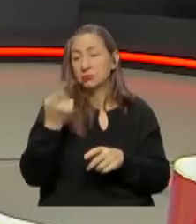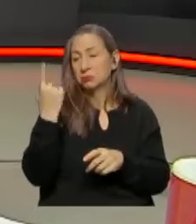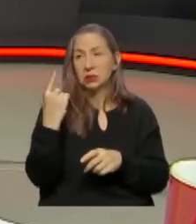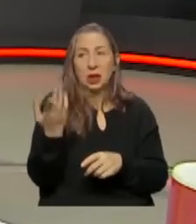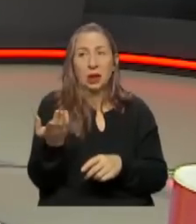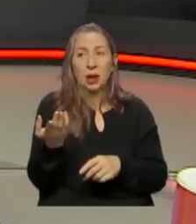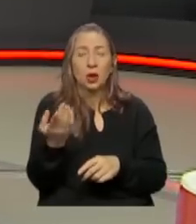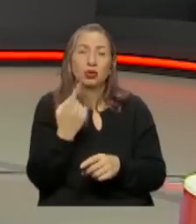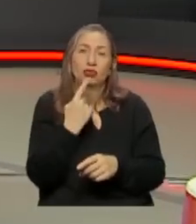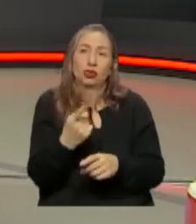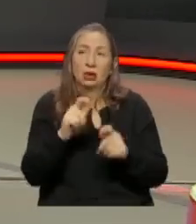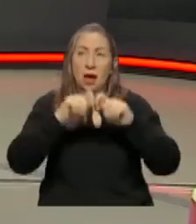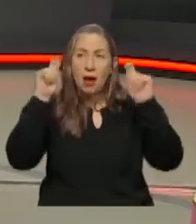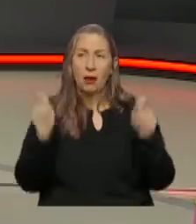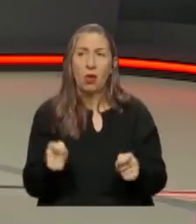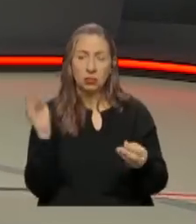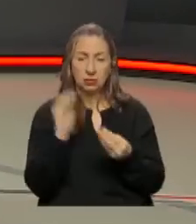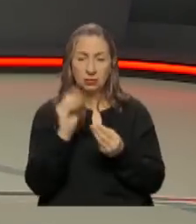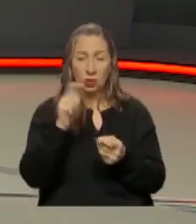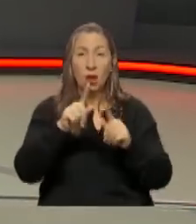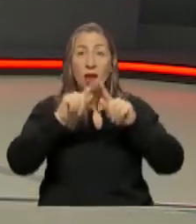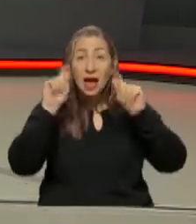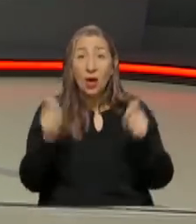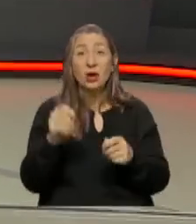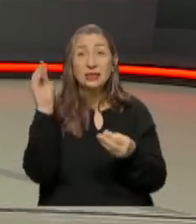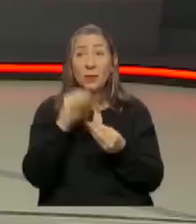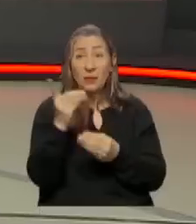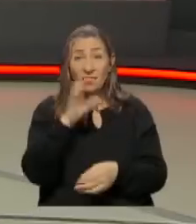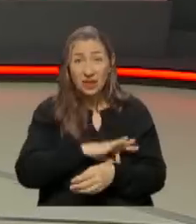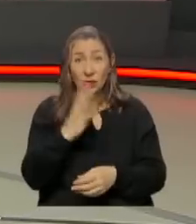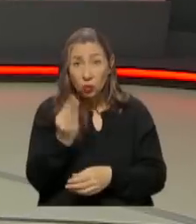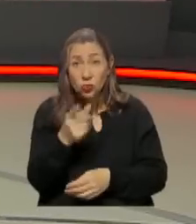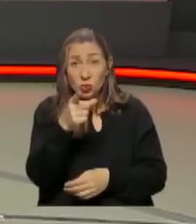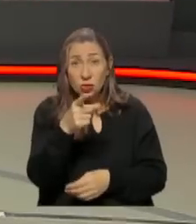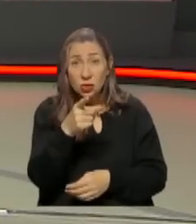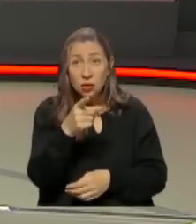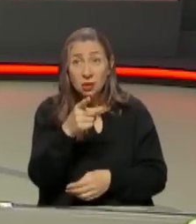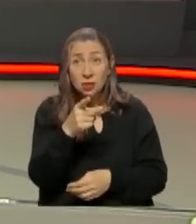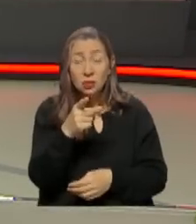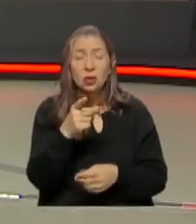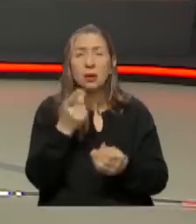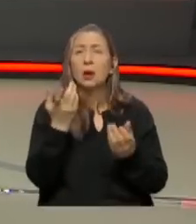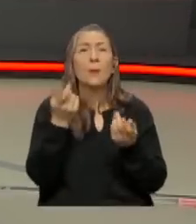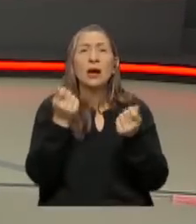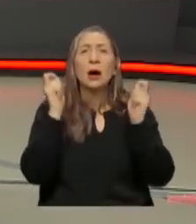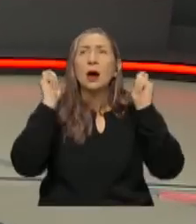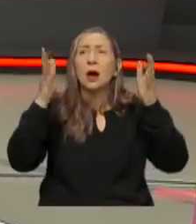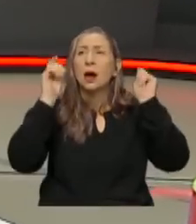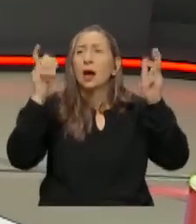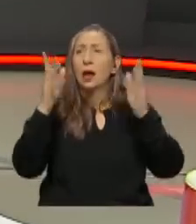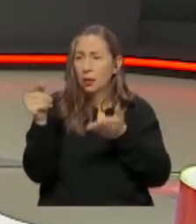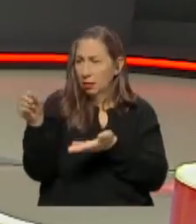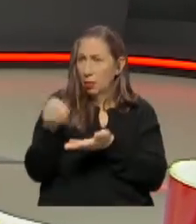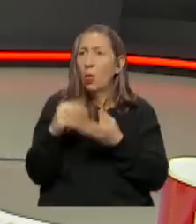sene sözde rekor zam yapıldı. O rekor zamın bir faydasını gördünüz mü? Uçup gitmedi mi? Daha alana